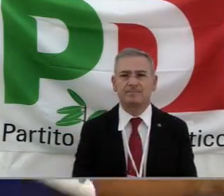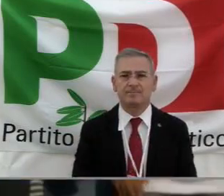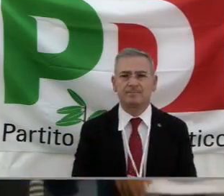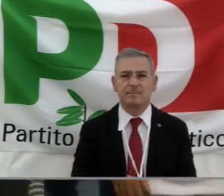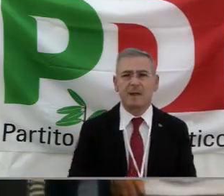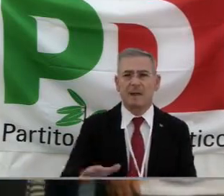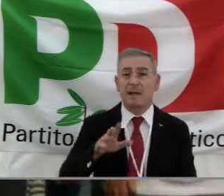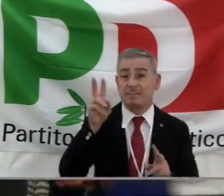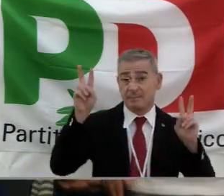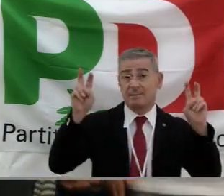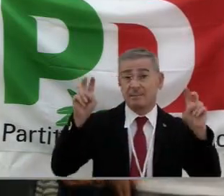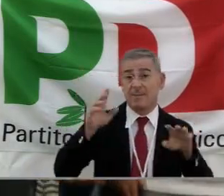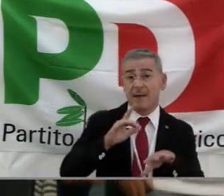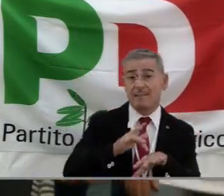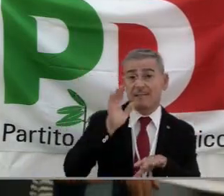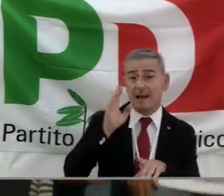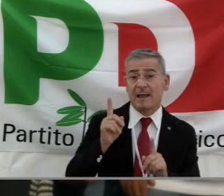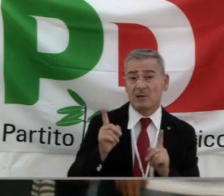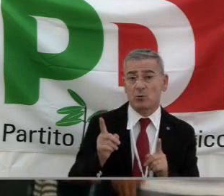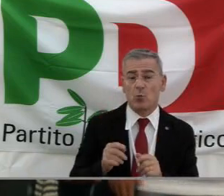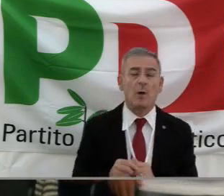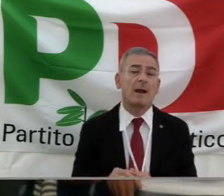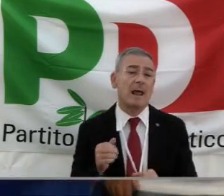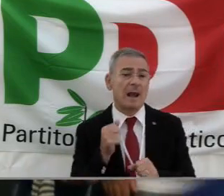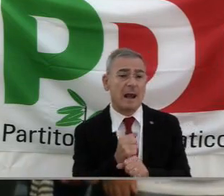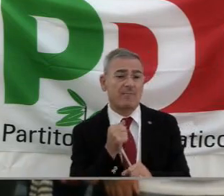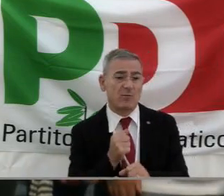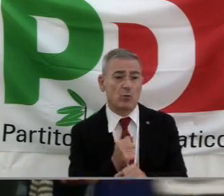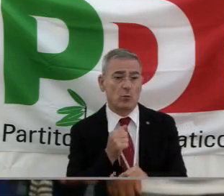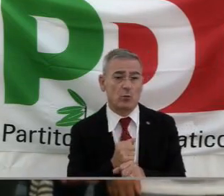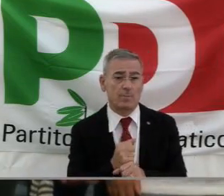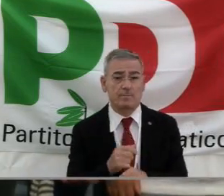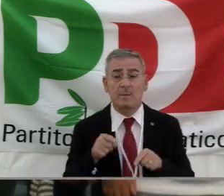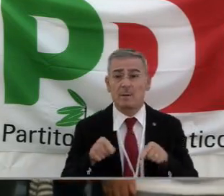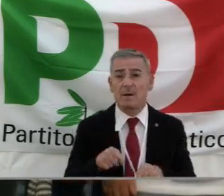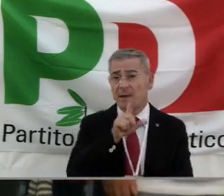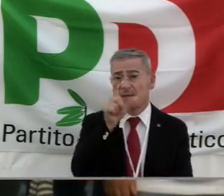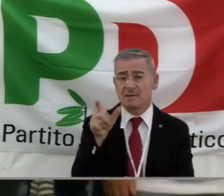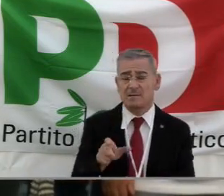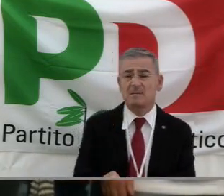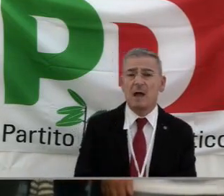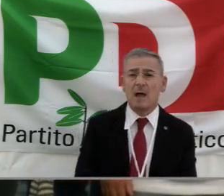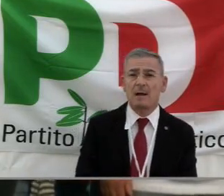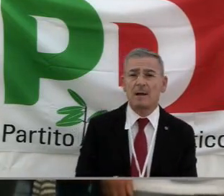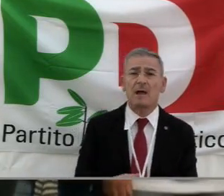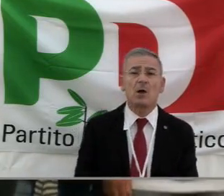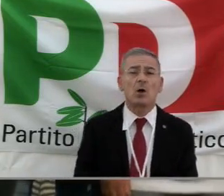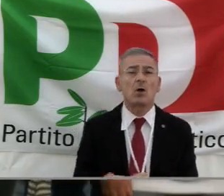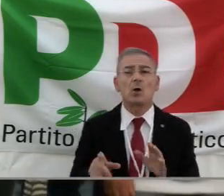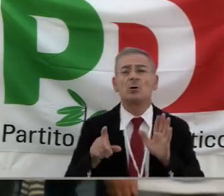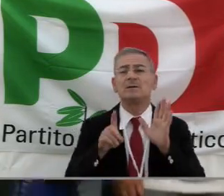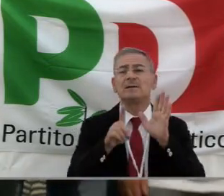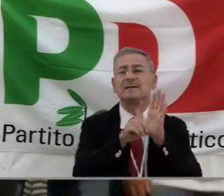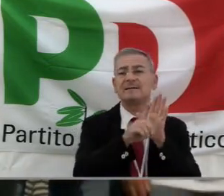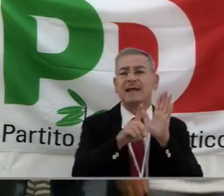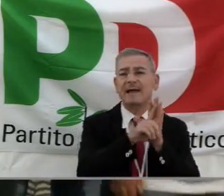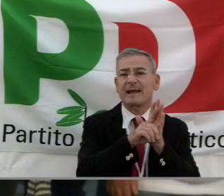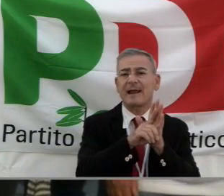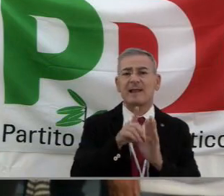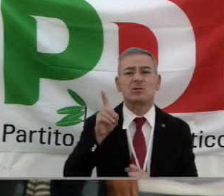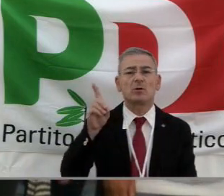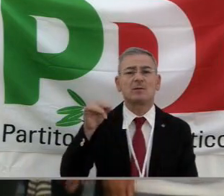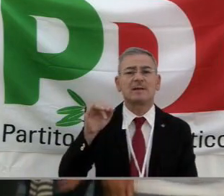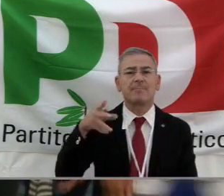su un tema delicatissimo come quello del lavoro in questo paese, con un decreto, il decreto Di